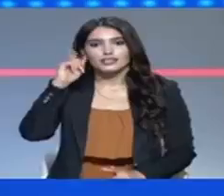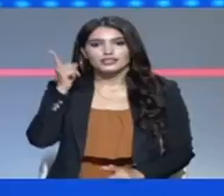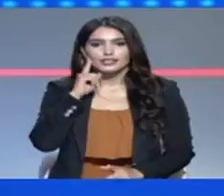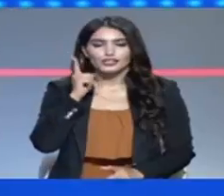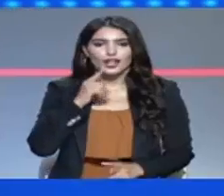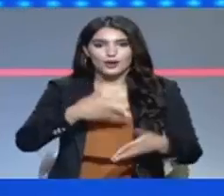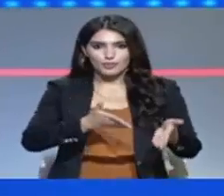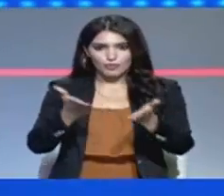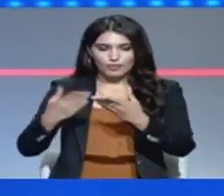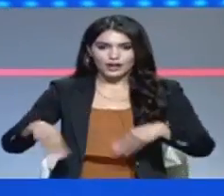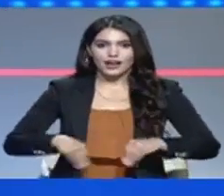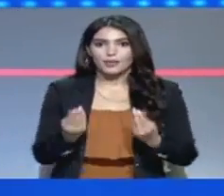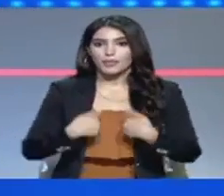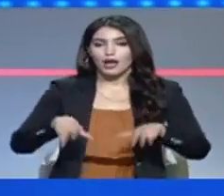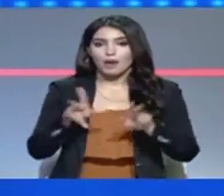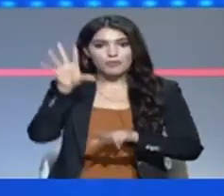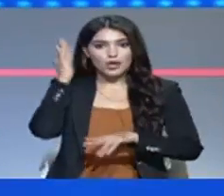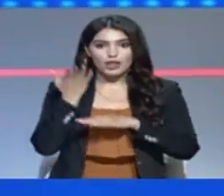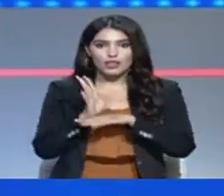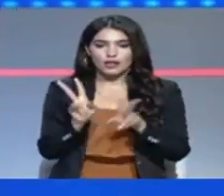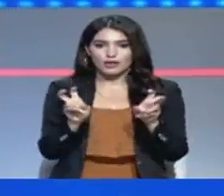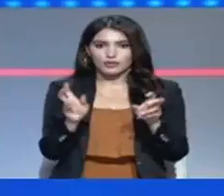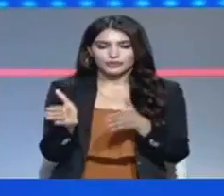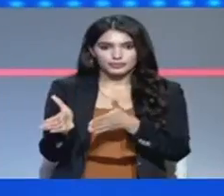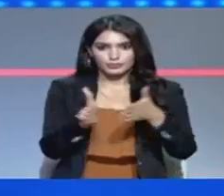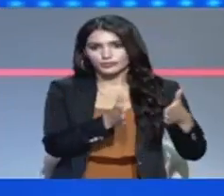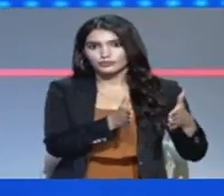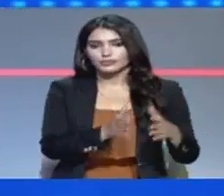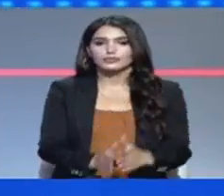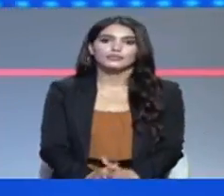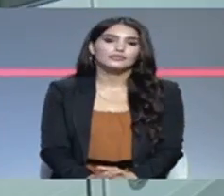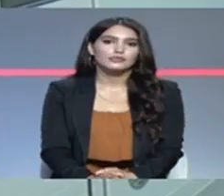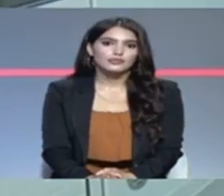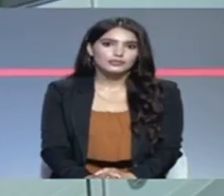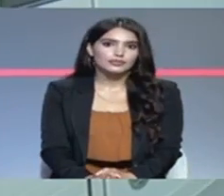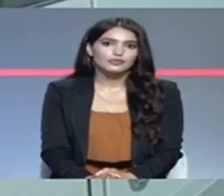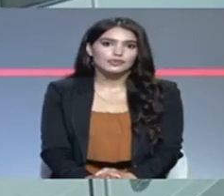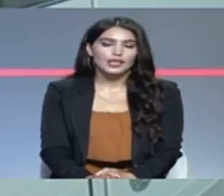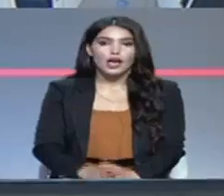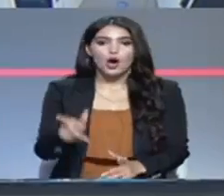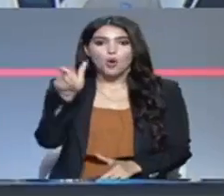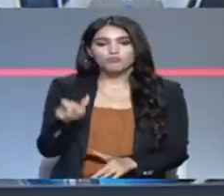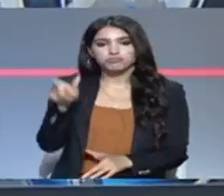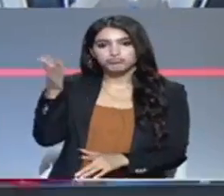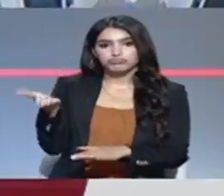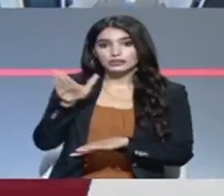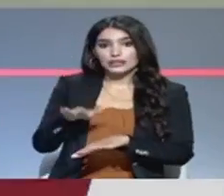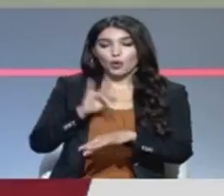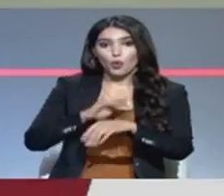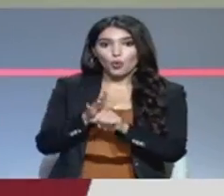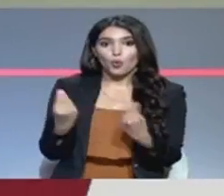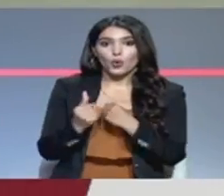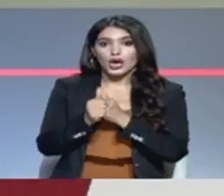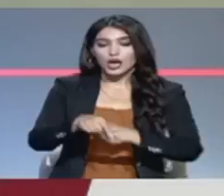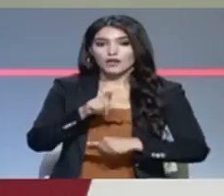السلام عليكم مشاهدينا الكرام. نشرة الثامنة من التلفزة التونسية، هذه عناوينها: حالة وفاة بفيروس كورونا في